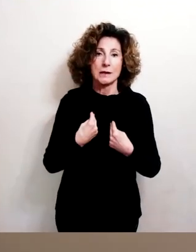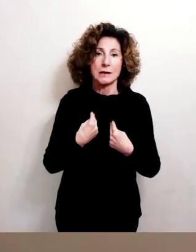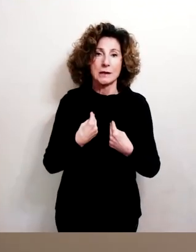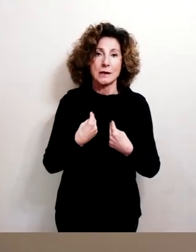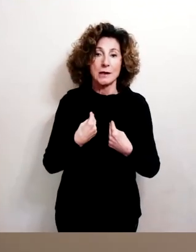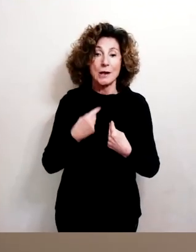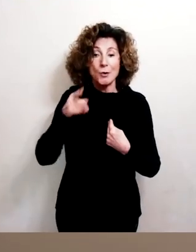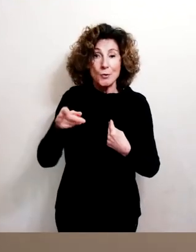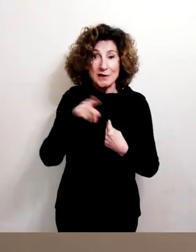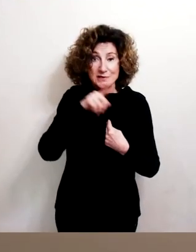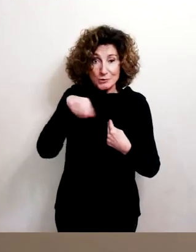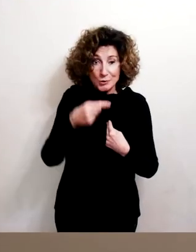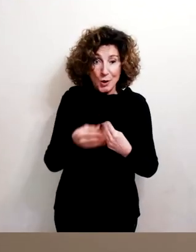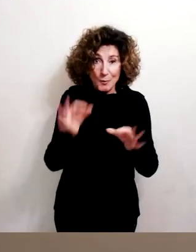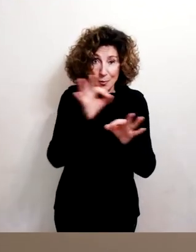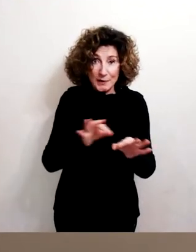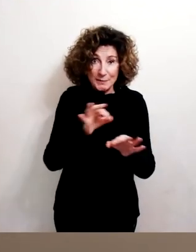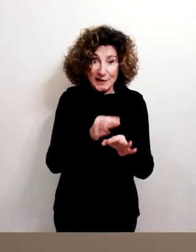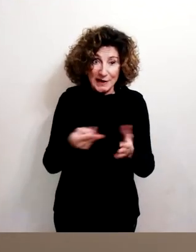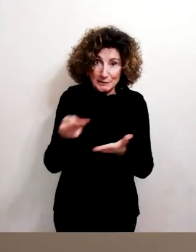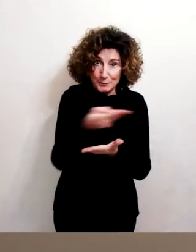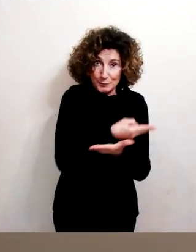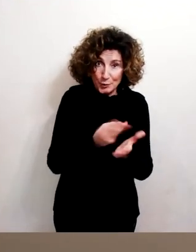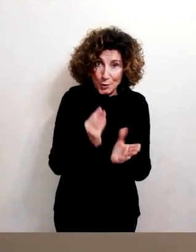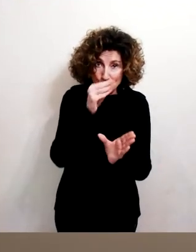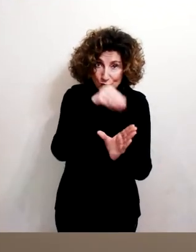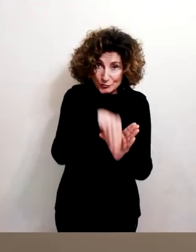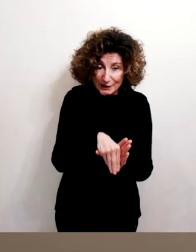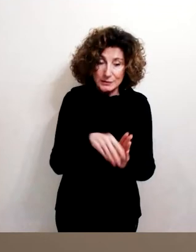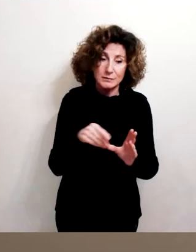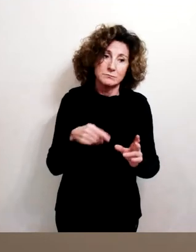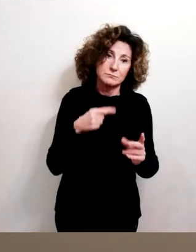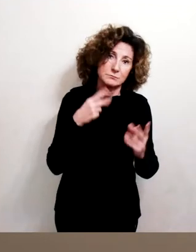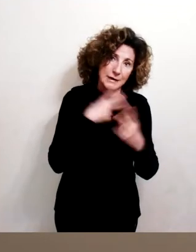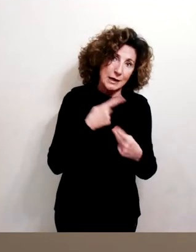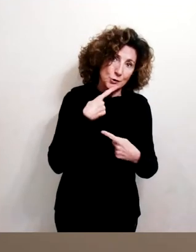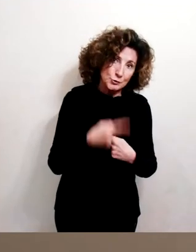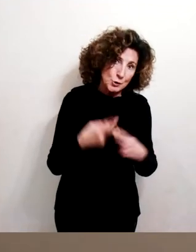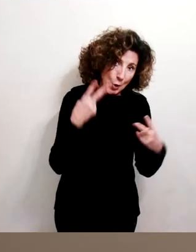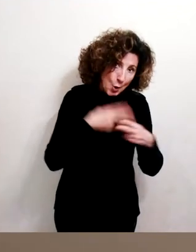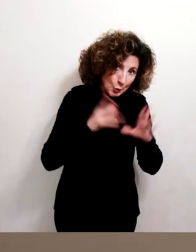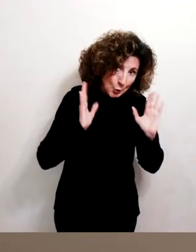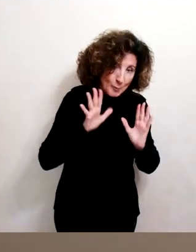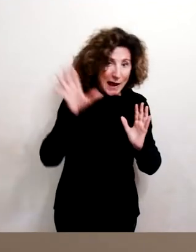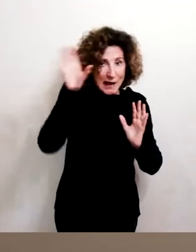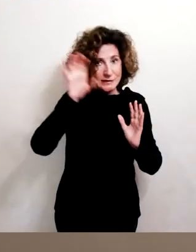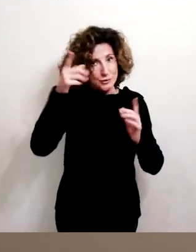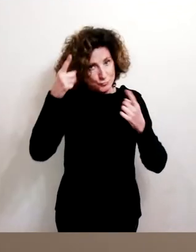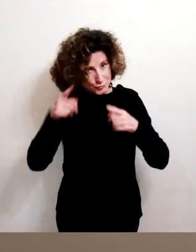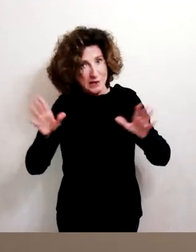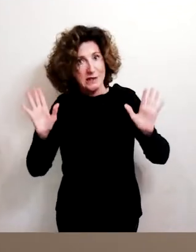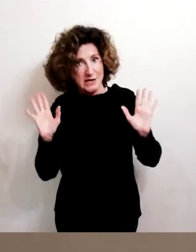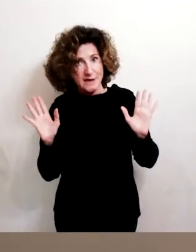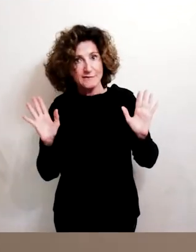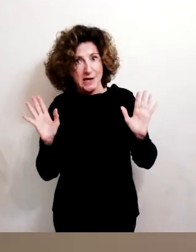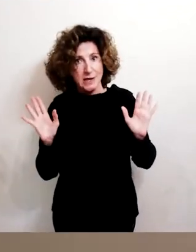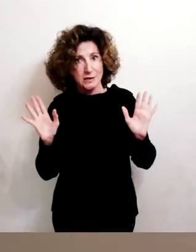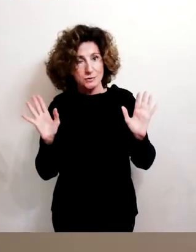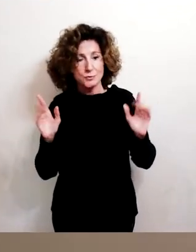questi documenti vengono elaborati in un progetto che viene trasmesso alla regione a roma questo parlo a roma perché nelle altre regioni un po